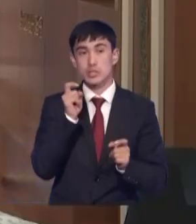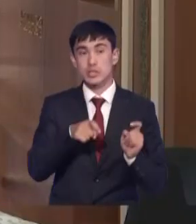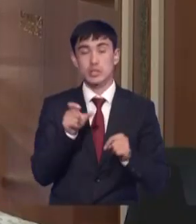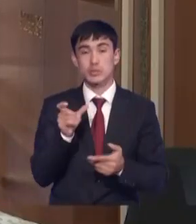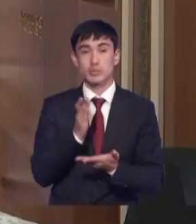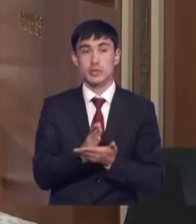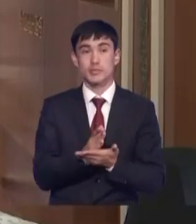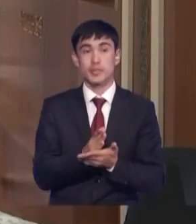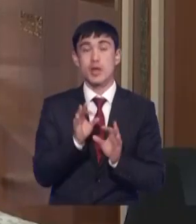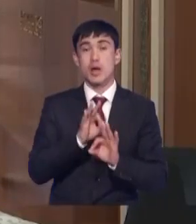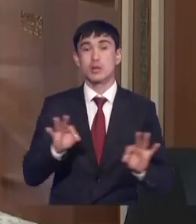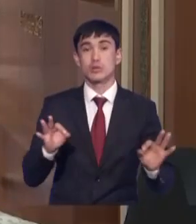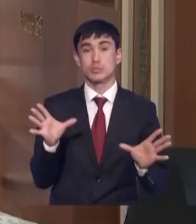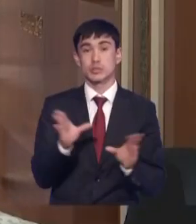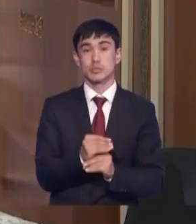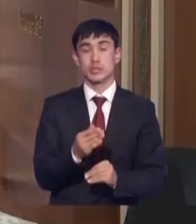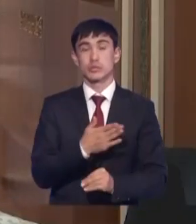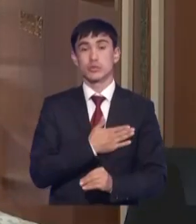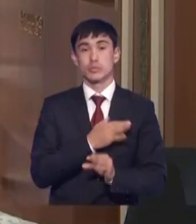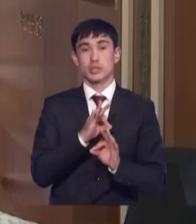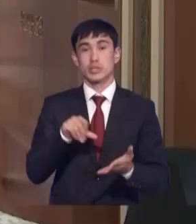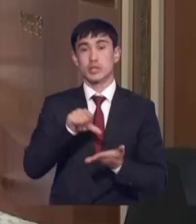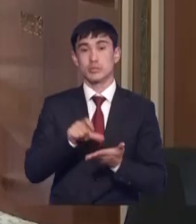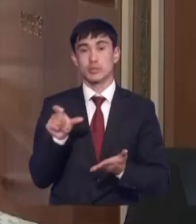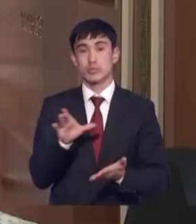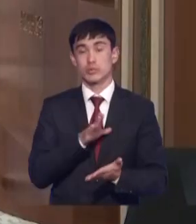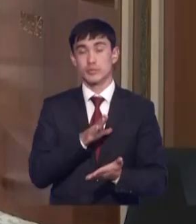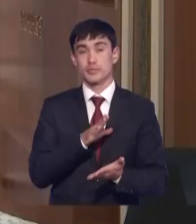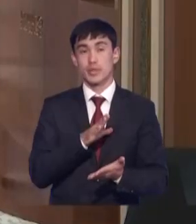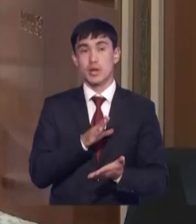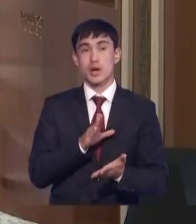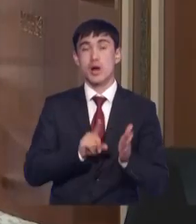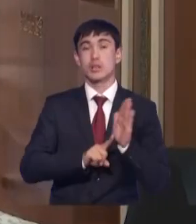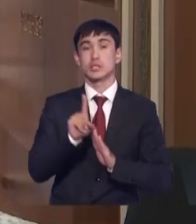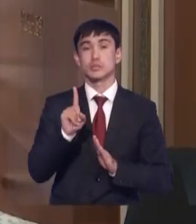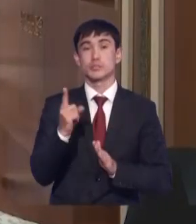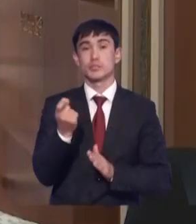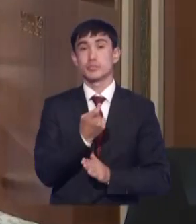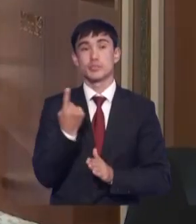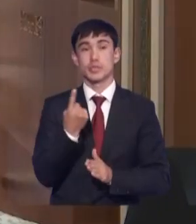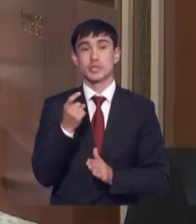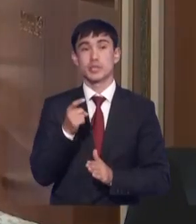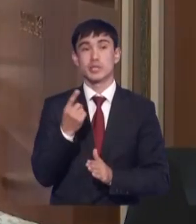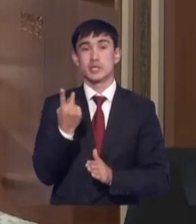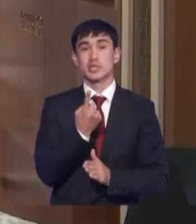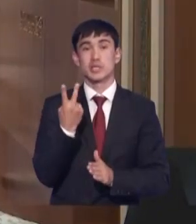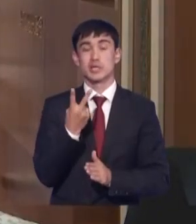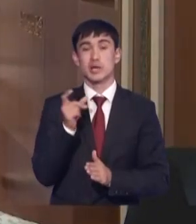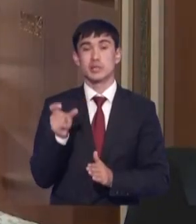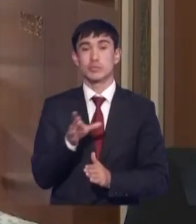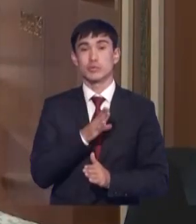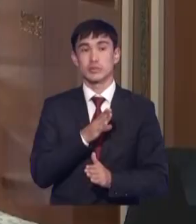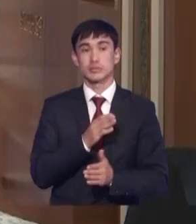бар. Әнұранды бізбен бірге тұрып, залда тұрып айтқан адамдар да бар. Алғаш дауыс беріп жатқан 2 дауыс беруші